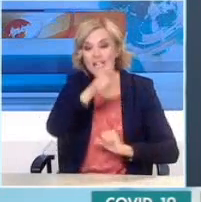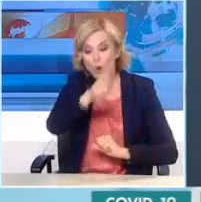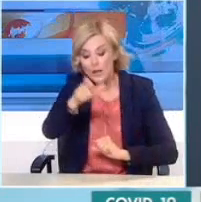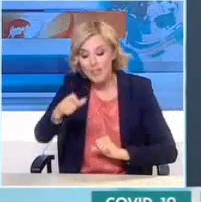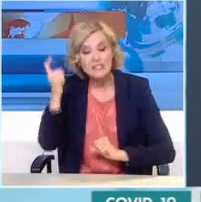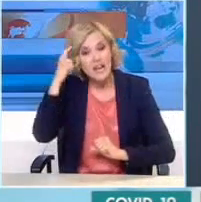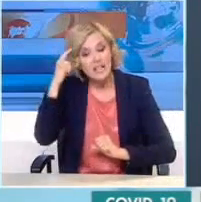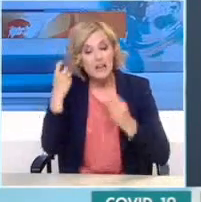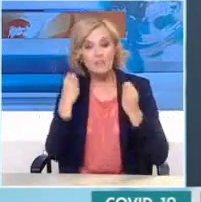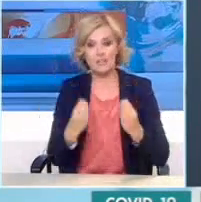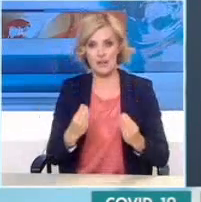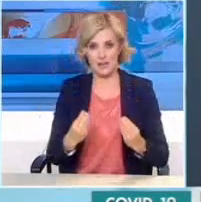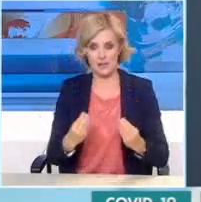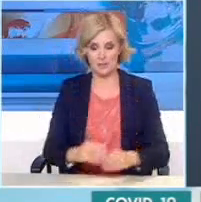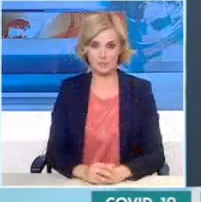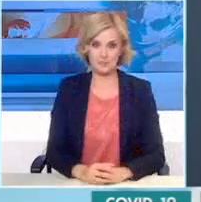ιού.